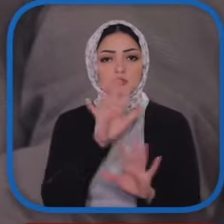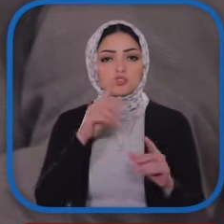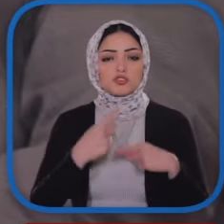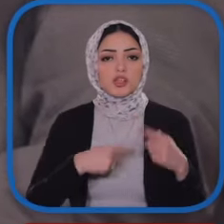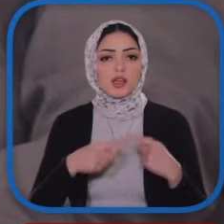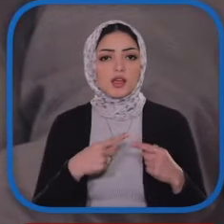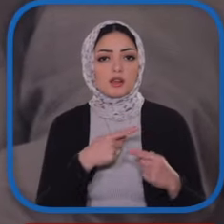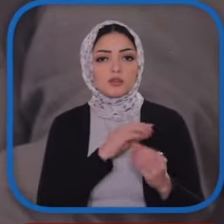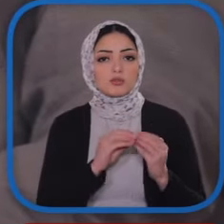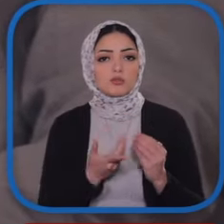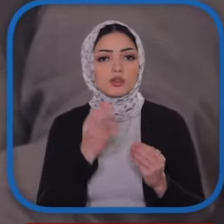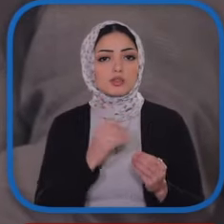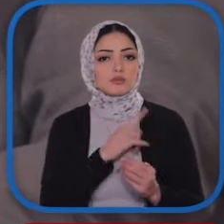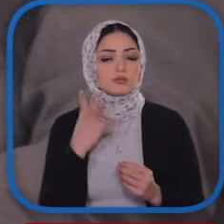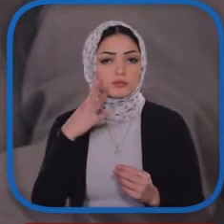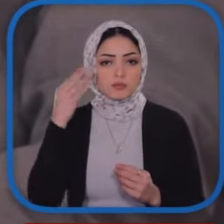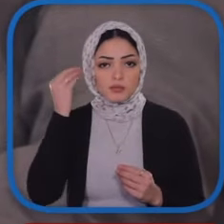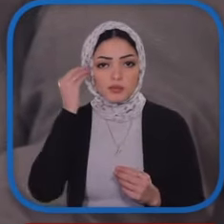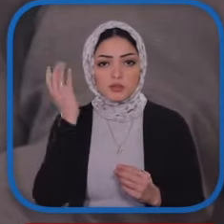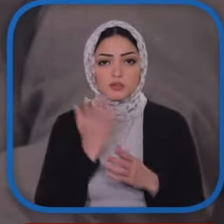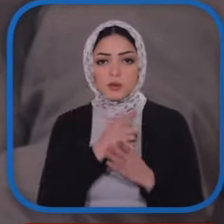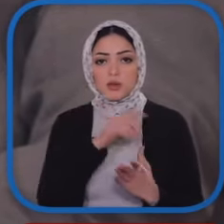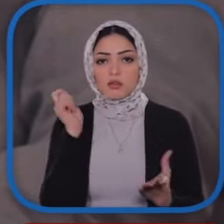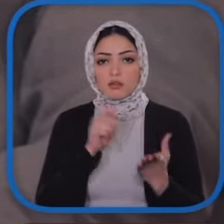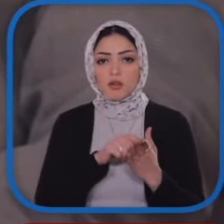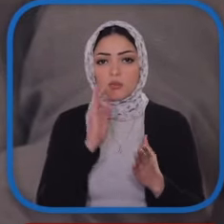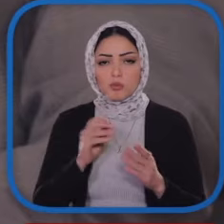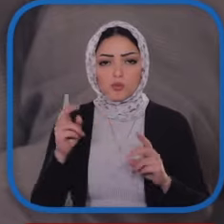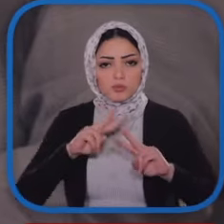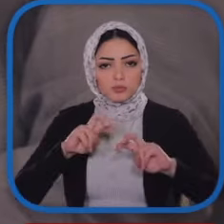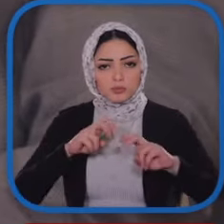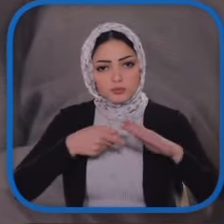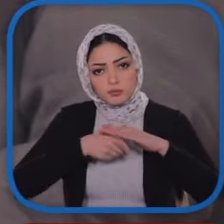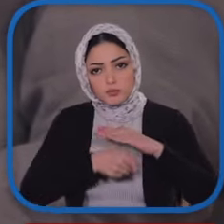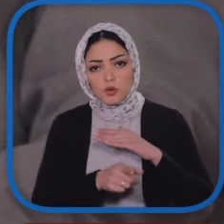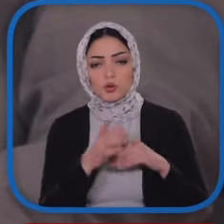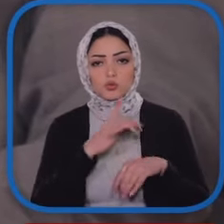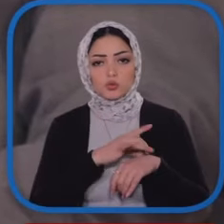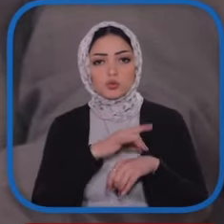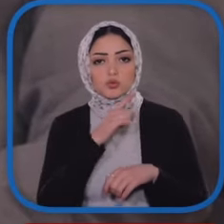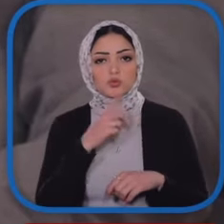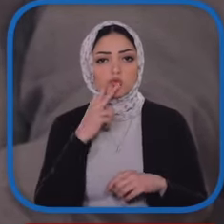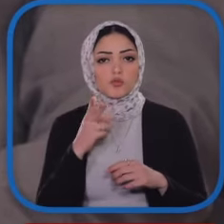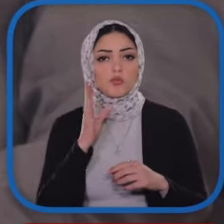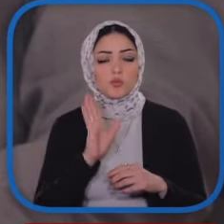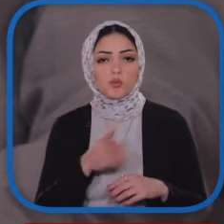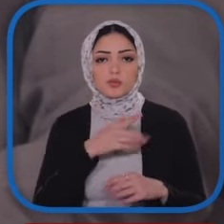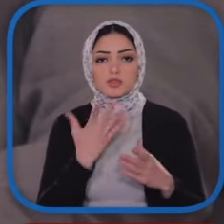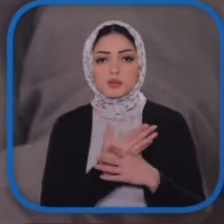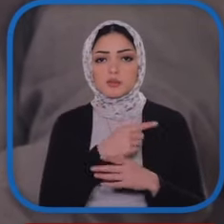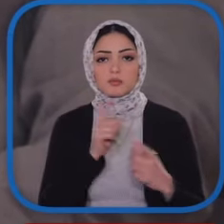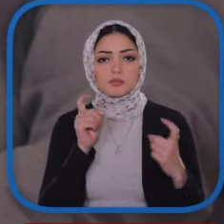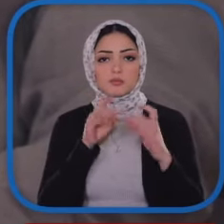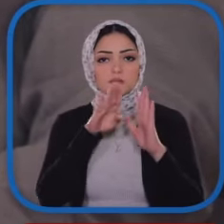ببساطة للمريض، ولكن الكلام ده وما بنوصلش بيه إلا بتقييم دقيق جدا بيتم من خلاله قياس